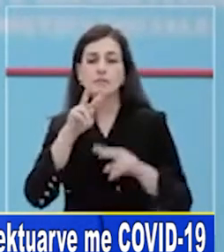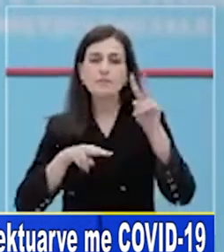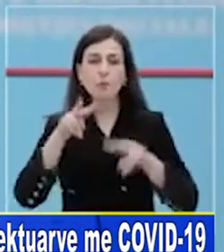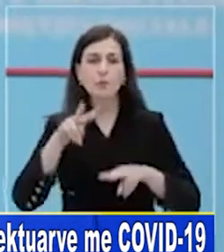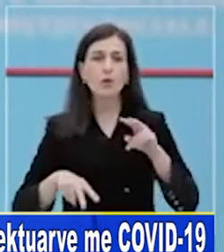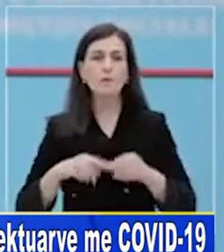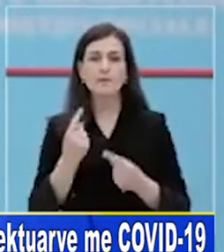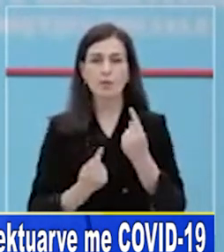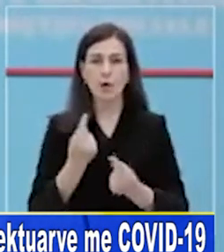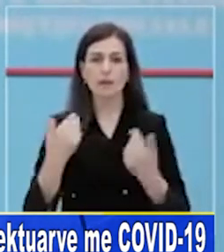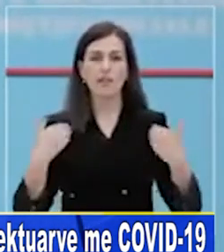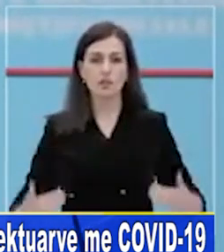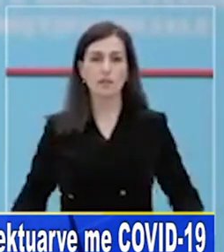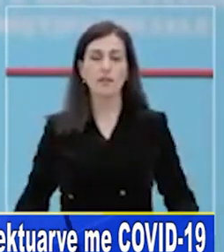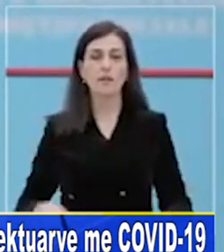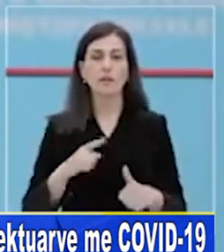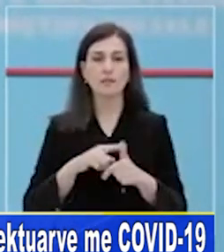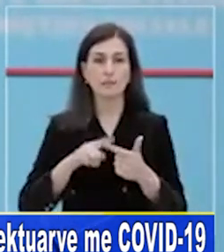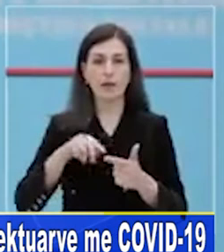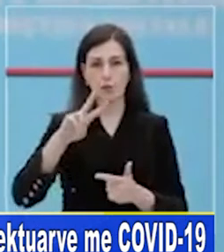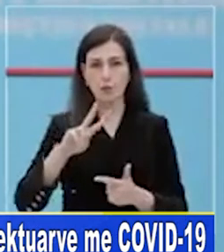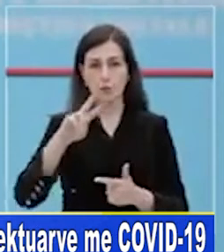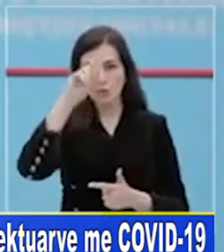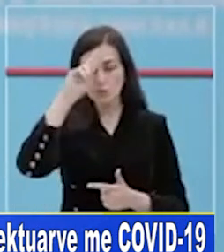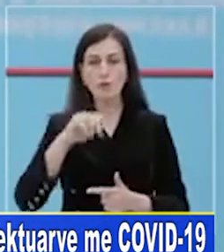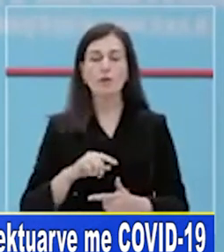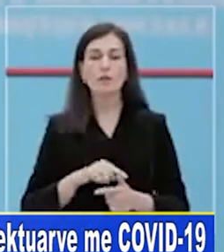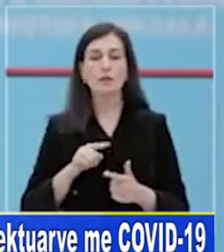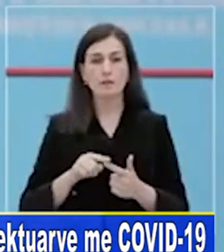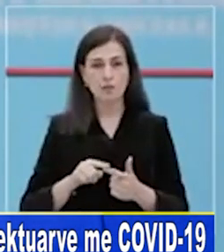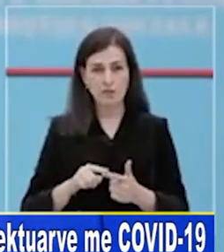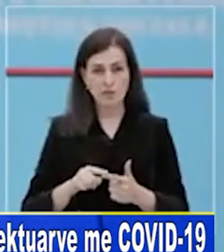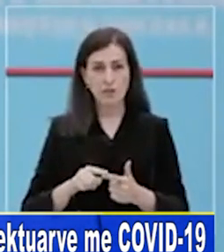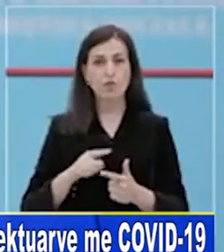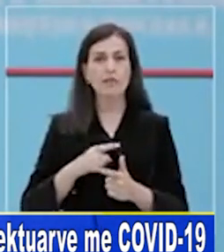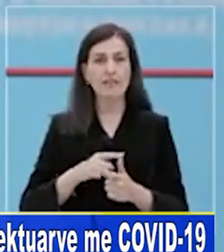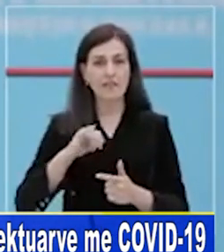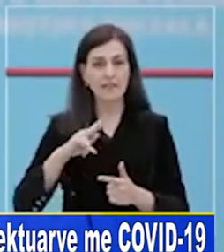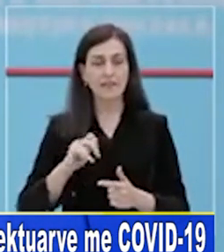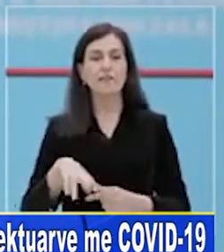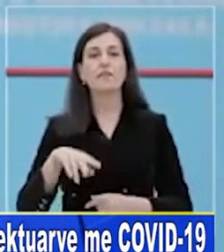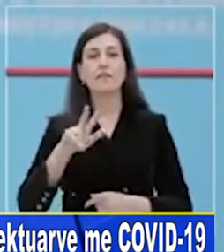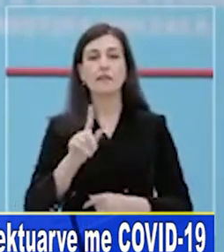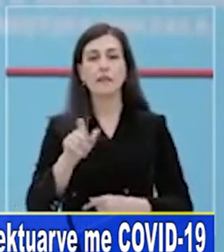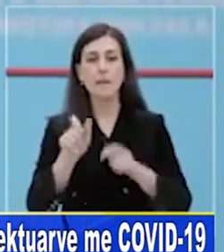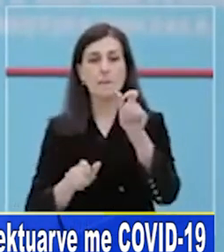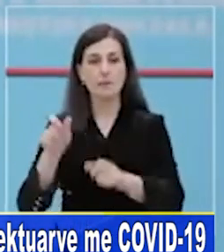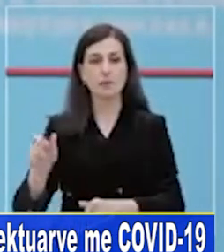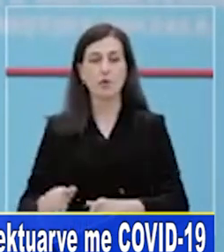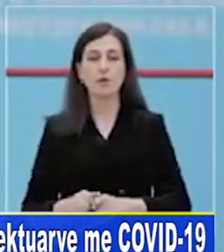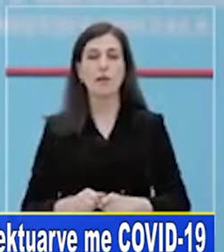Ndërsa momentalisht në të dy spitalet, COVID-1 dhe COVID-2, spitalin infektiv dhe Shefqet Ndroqi, janë shtruar 31 pacient,